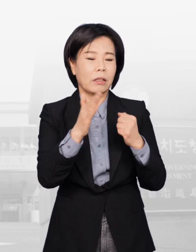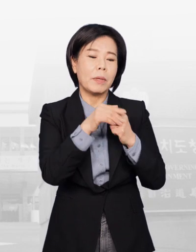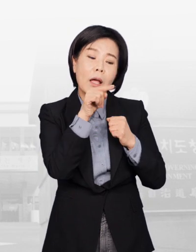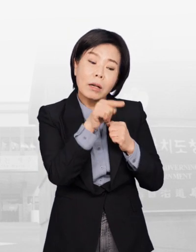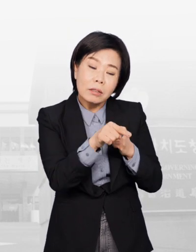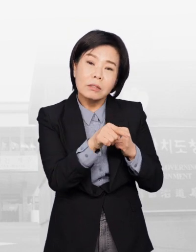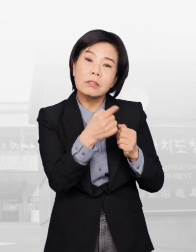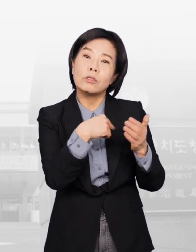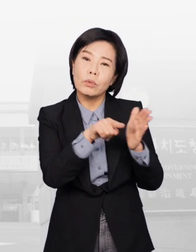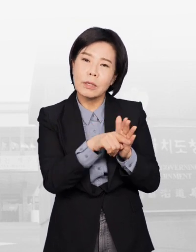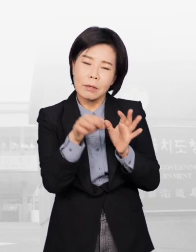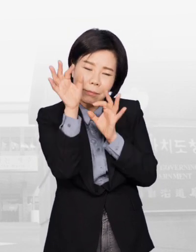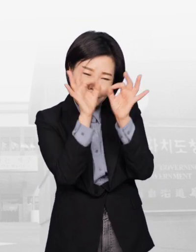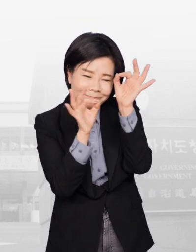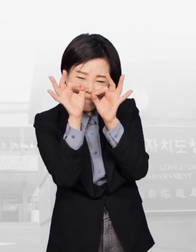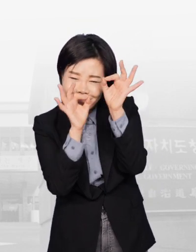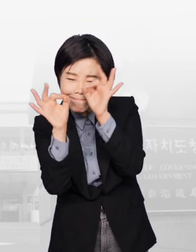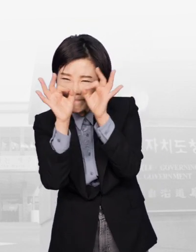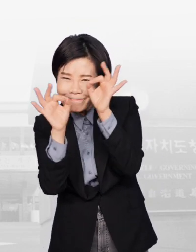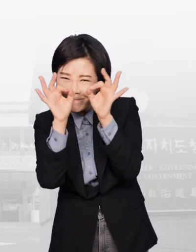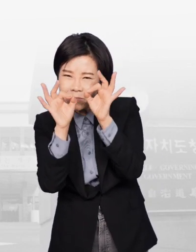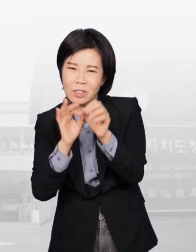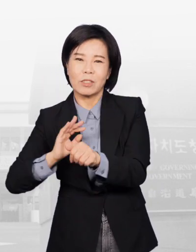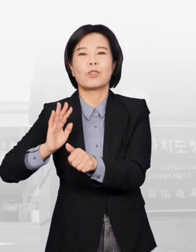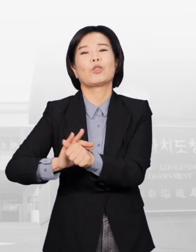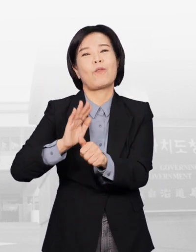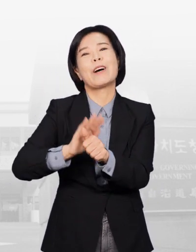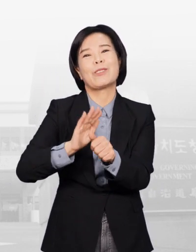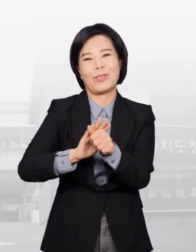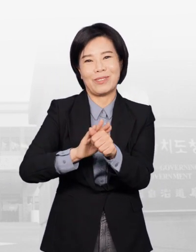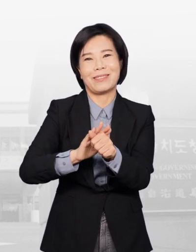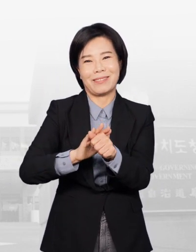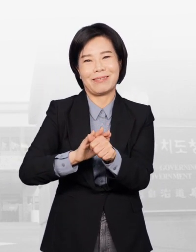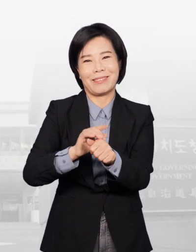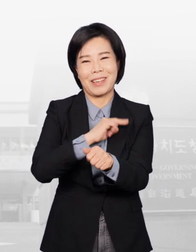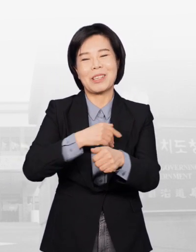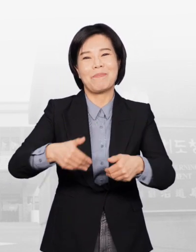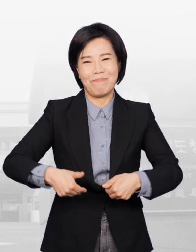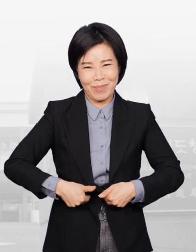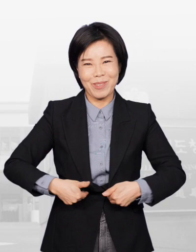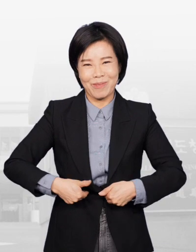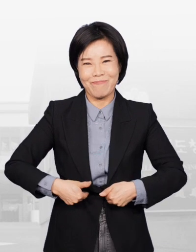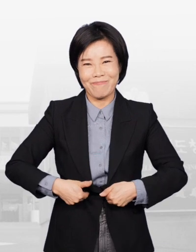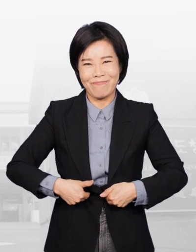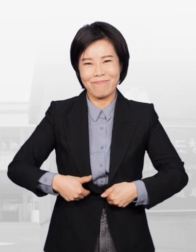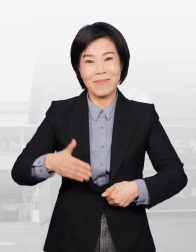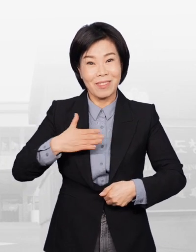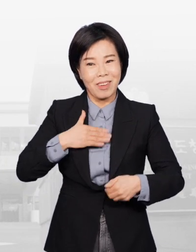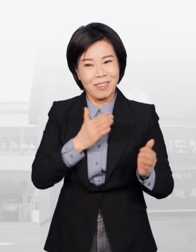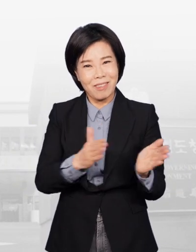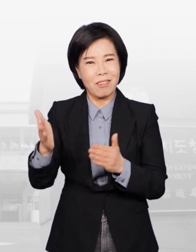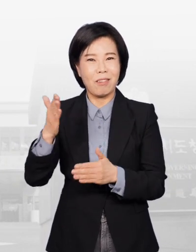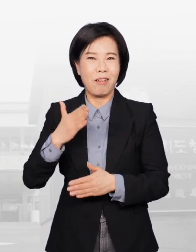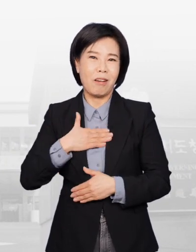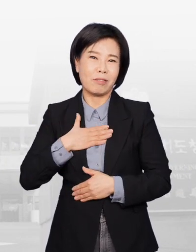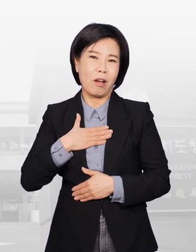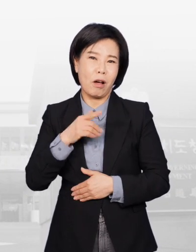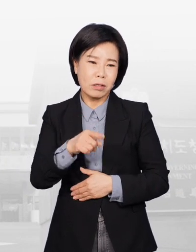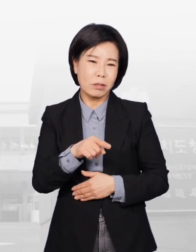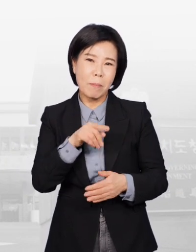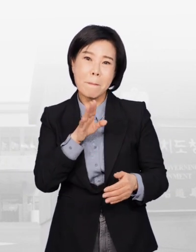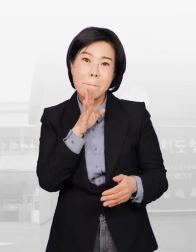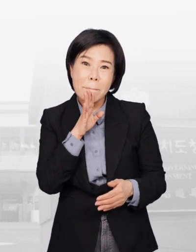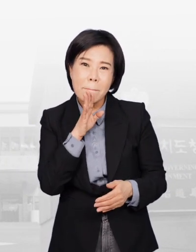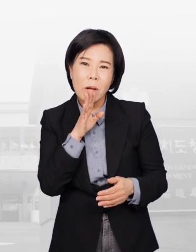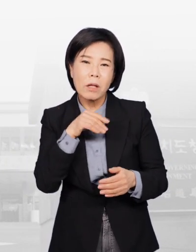있잖아요. 그런 거를 이제 좀 찾아다니면서 조금 도와줄 수 있는 게 가장 필요하지 않을까 싶어요. 정보를 받아들이는